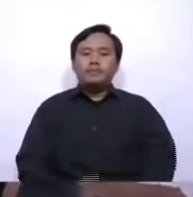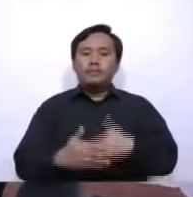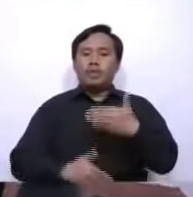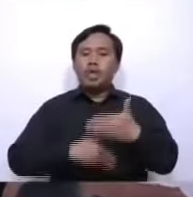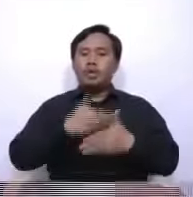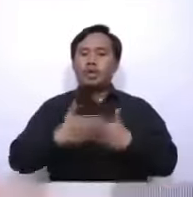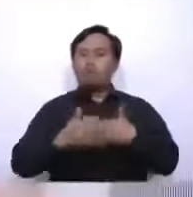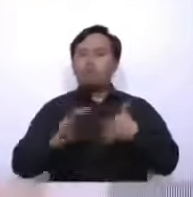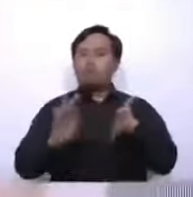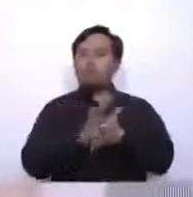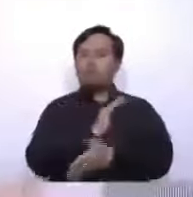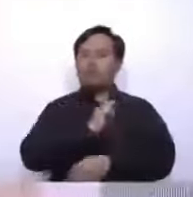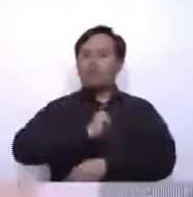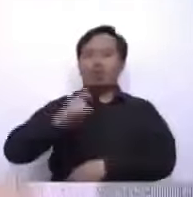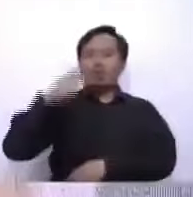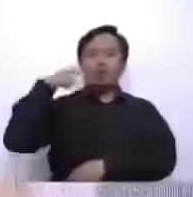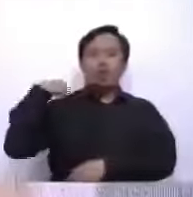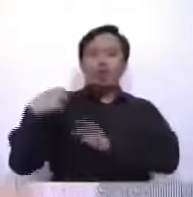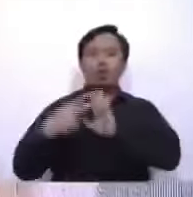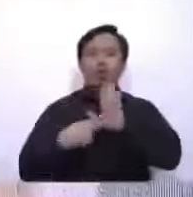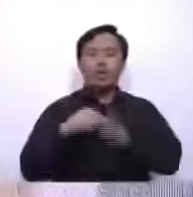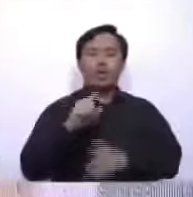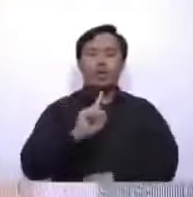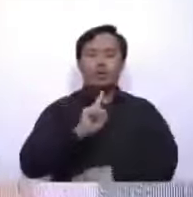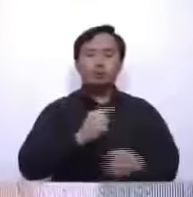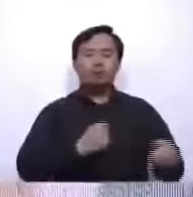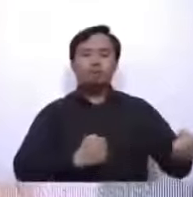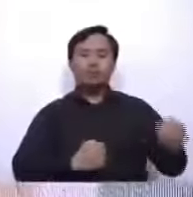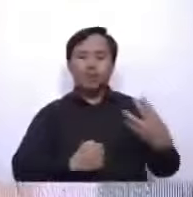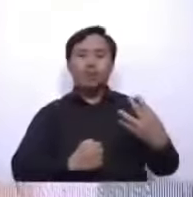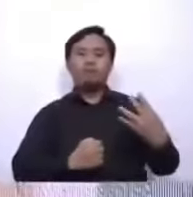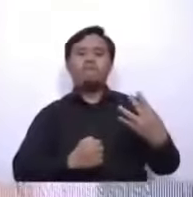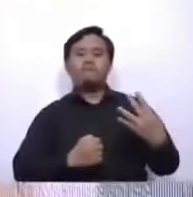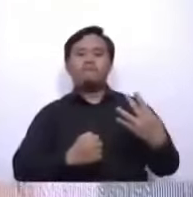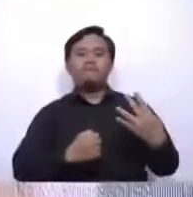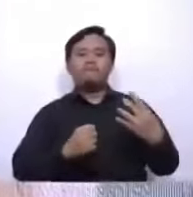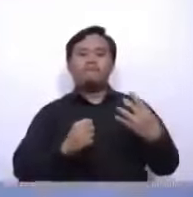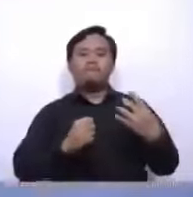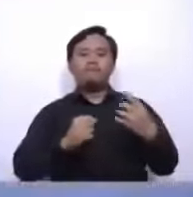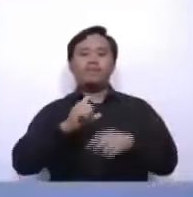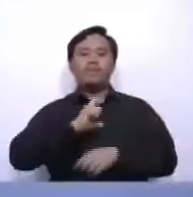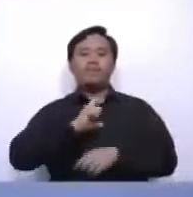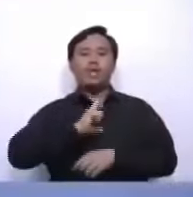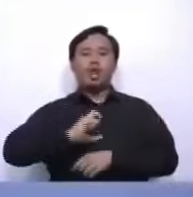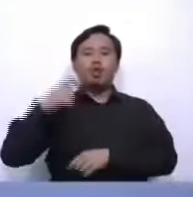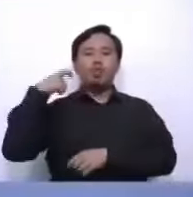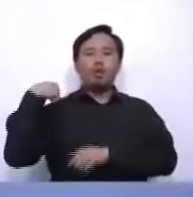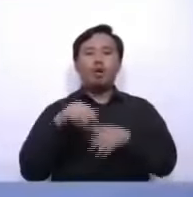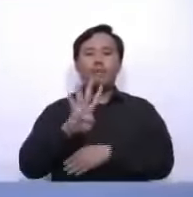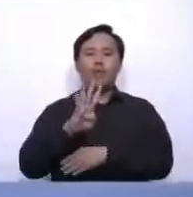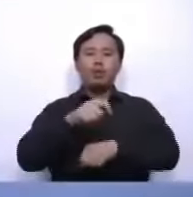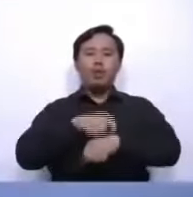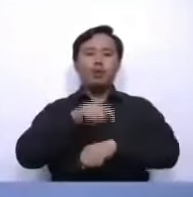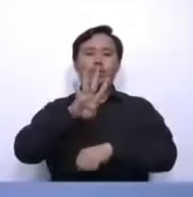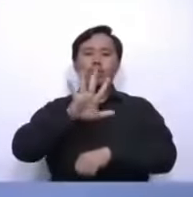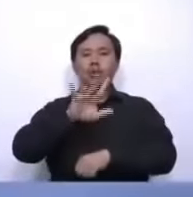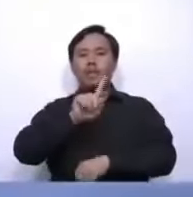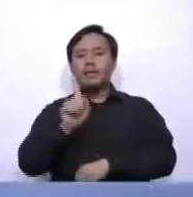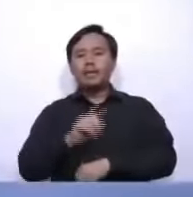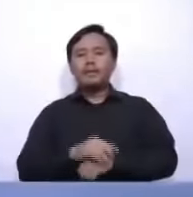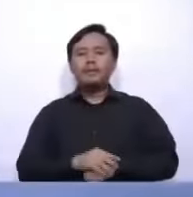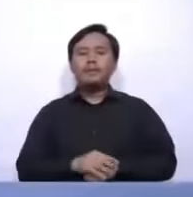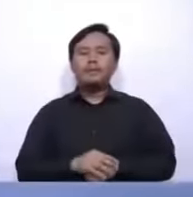Selanjutnya saya beri kesempatan untuk Cagub nomor urut 1 menanggapi jawaban Cagub nomor urut 4. Durasi 45 detik dimulai